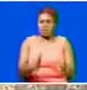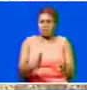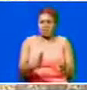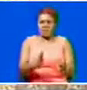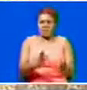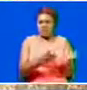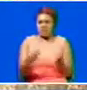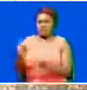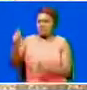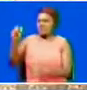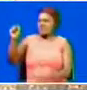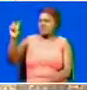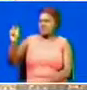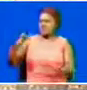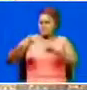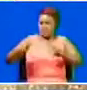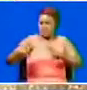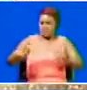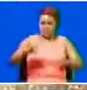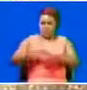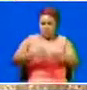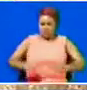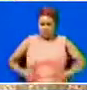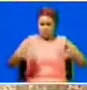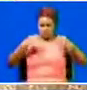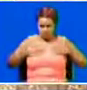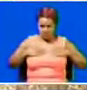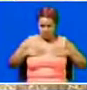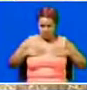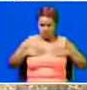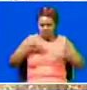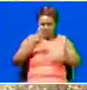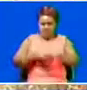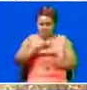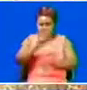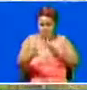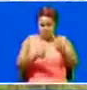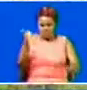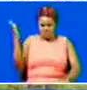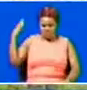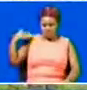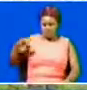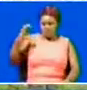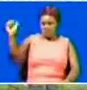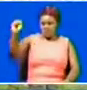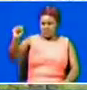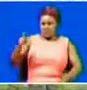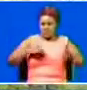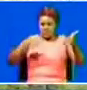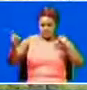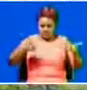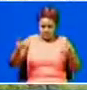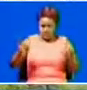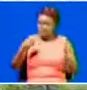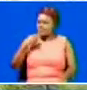wakielekezwa hadi mbuga ya Tsavo kujitafutia mizoga. Katika mahojiano ya hapo awali, waziri wa utalii Najib